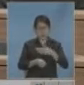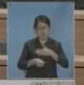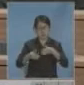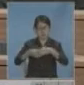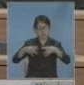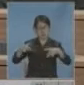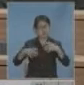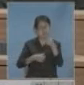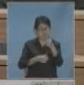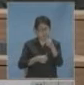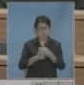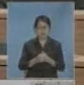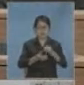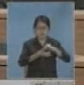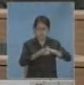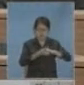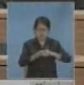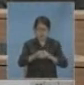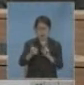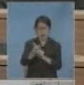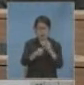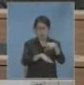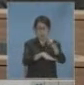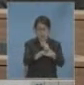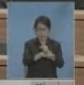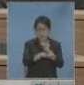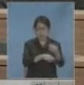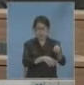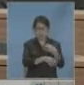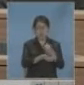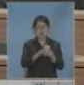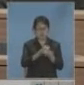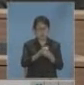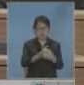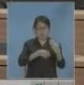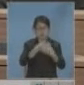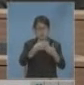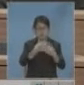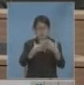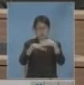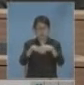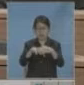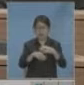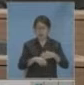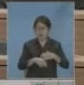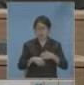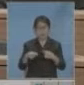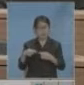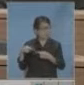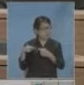ร่วมมือกับท่านวิทยาบุรณสิริท่านรองประธานกรรมาธิการเป็นอย่างดีเลยนะครับท่านลงมาประสานว่าขอให้บรรยากาศมันเดินไป